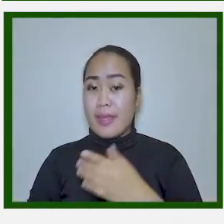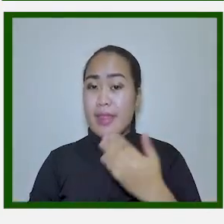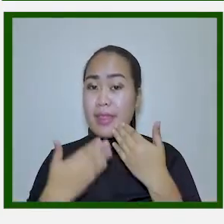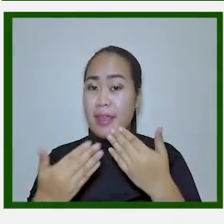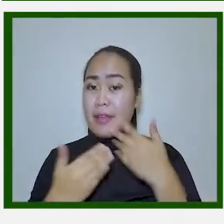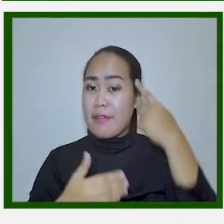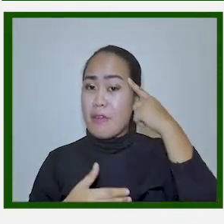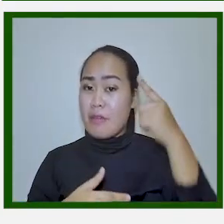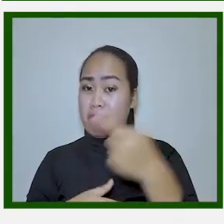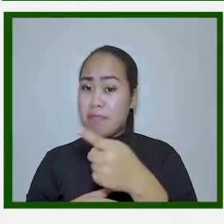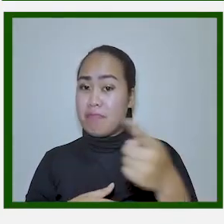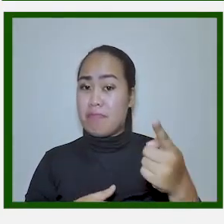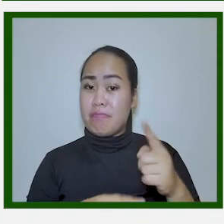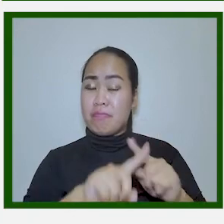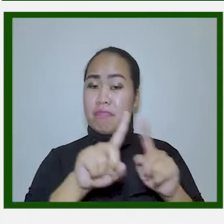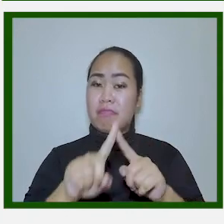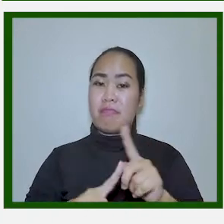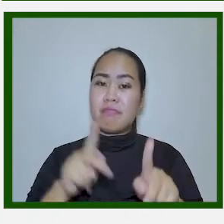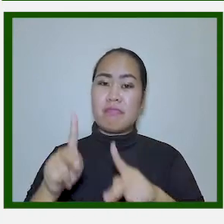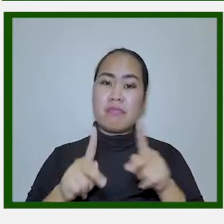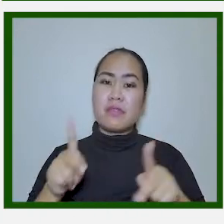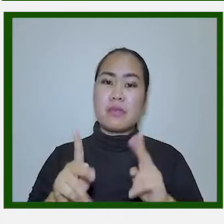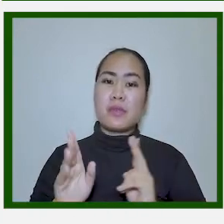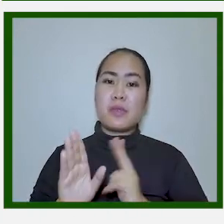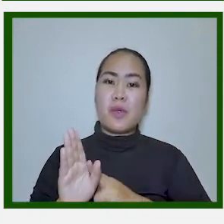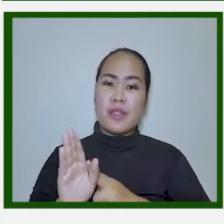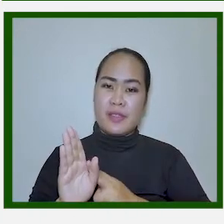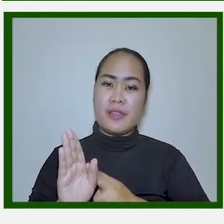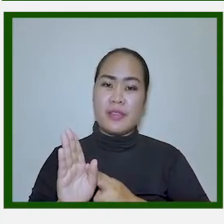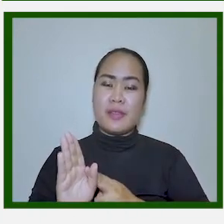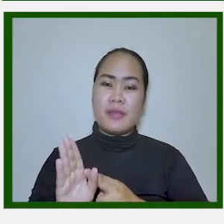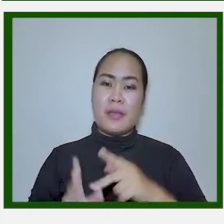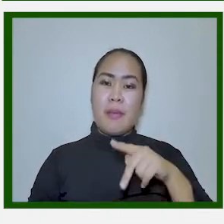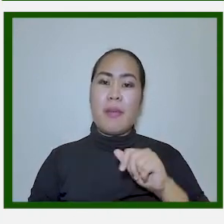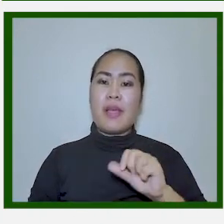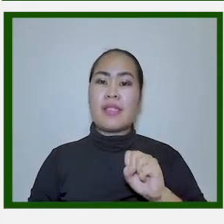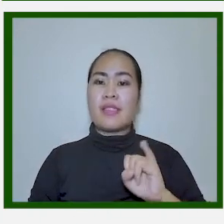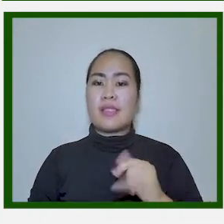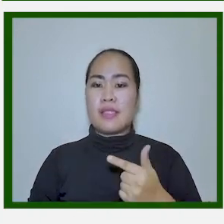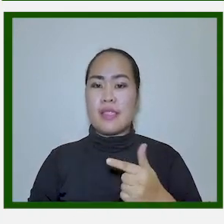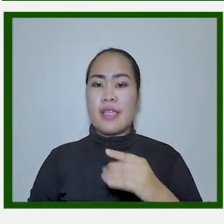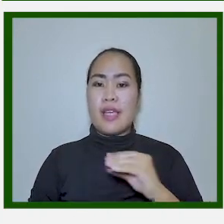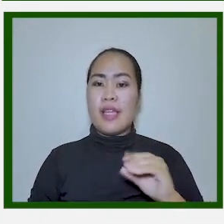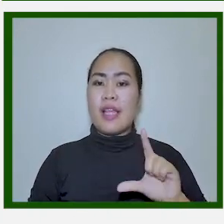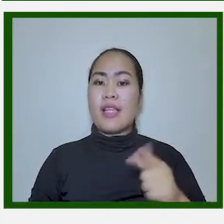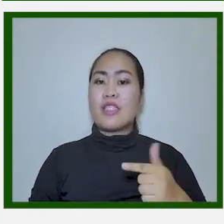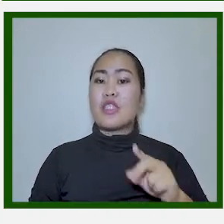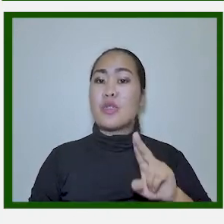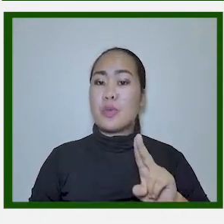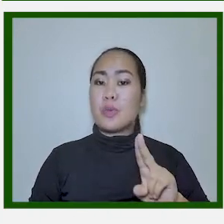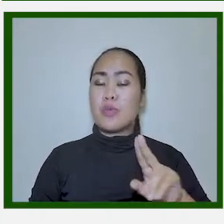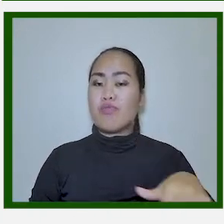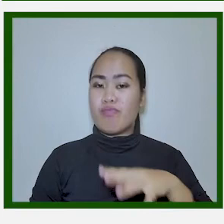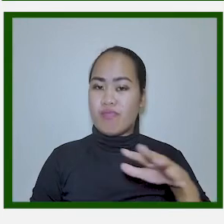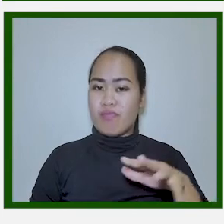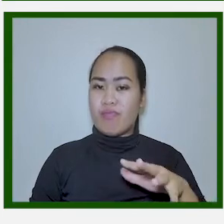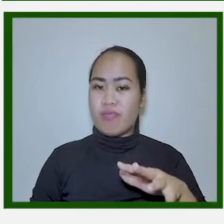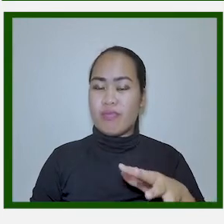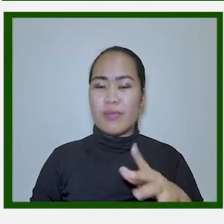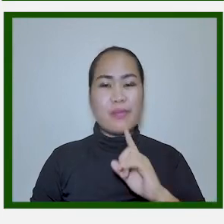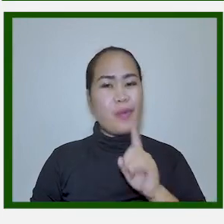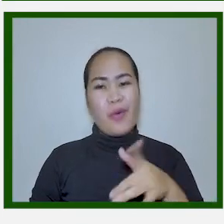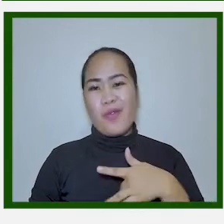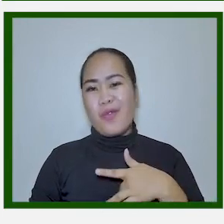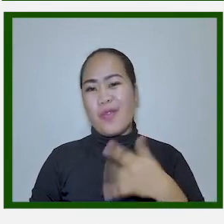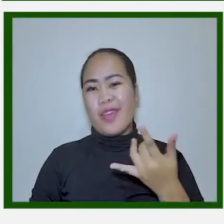So talaga naman, no, mga kabarangay, damang-dama na. No, damang-dama na natin ang Kapaskuhan, no, dito sa ating bansa. No, ang layo